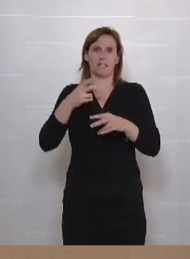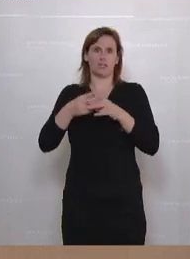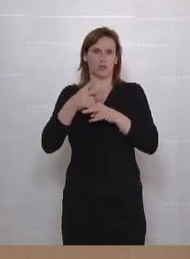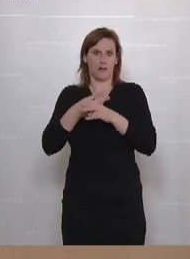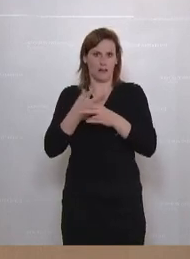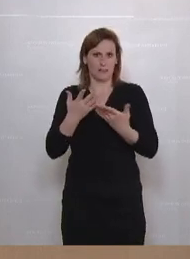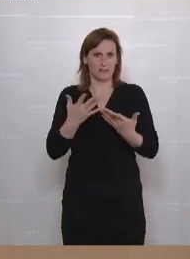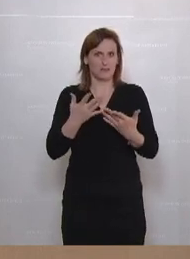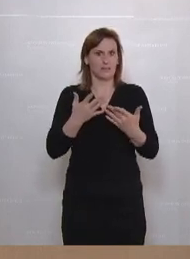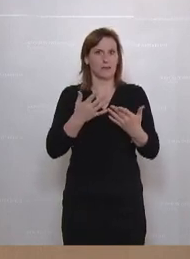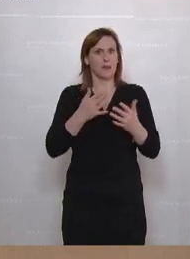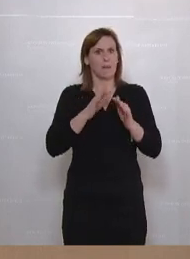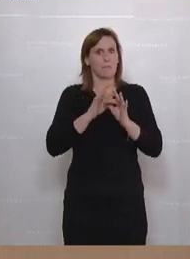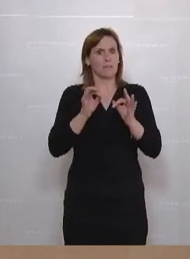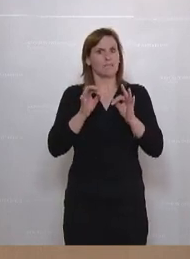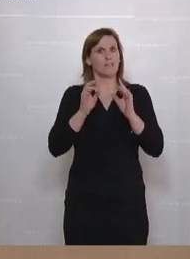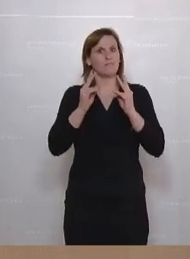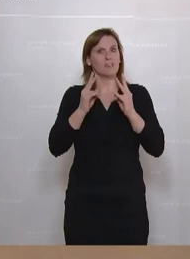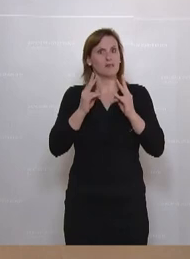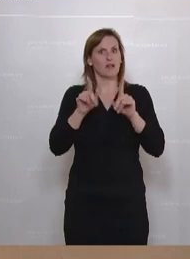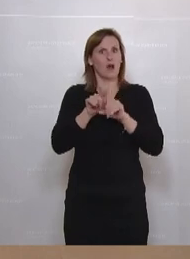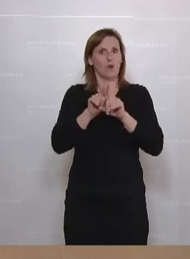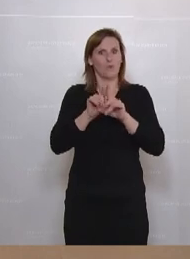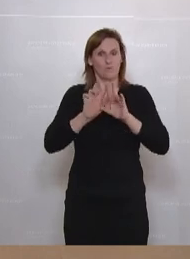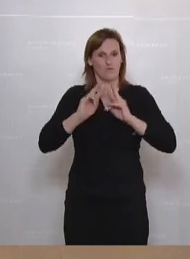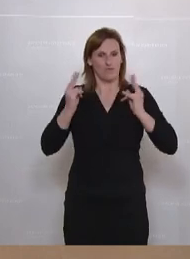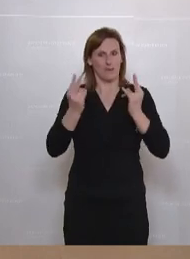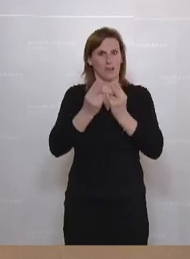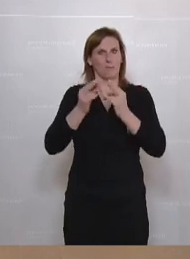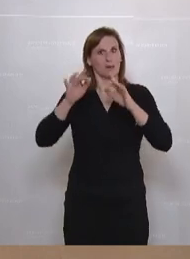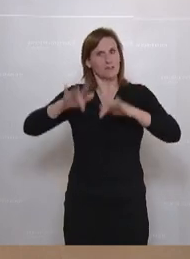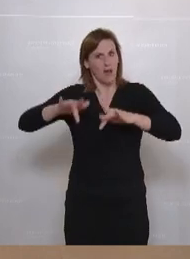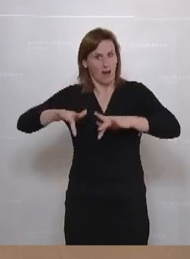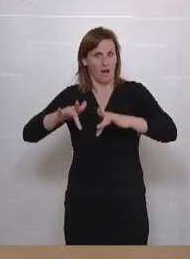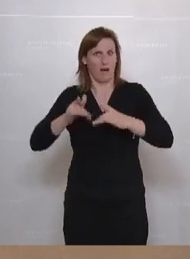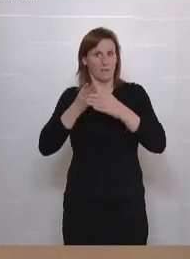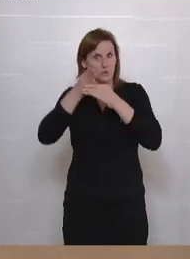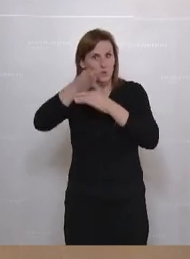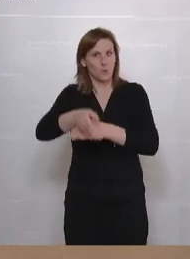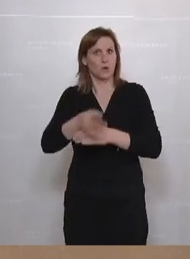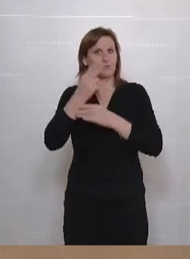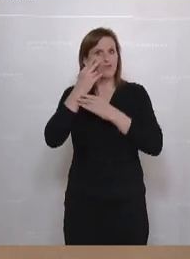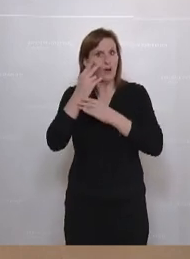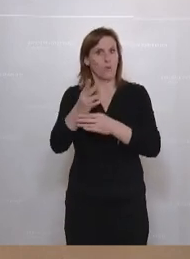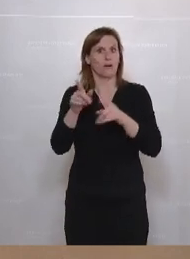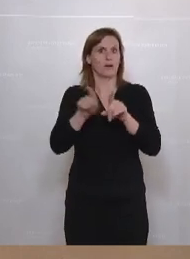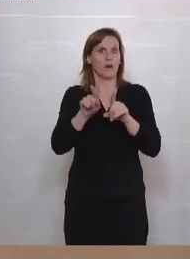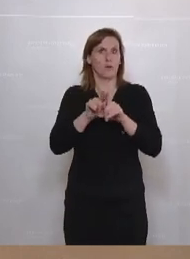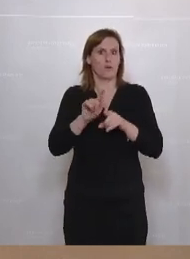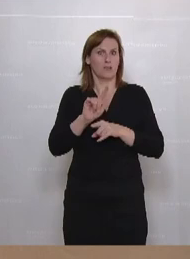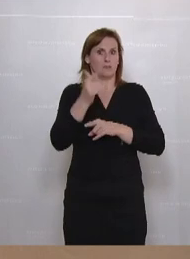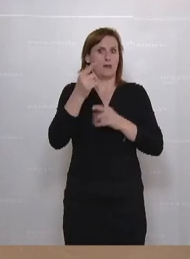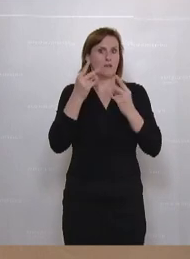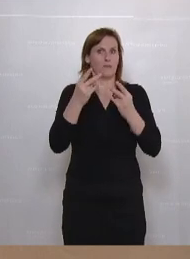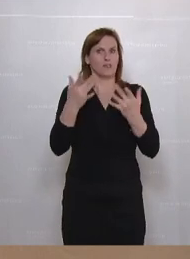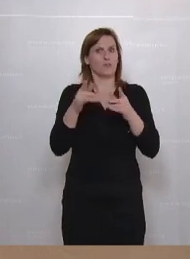die Zusammenarbeit vor Ort zwischen den Botschaften und der EU-Delegation, dass wir auch immer wieder präsent ist. Und ein zweiter Punkt, wo ich sehr stark ansetze, ist natürlich